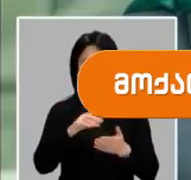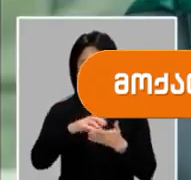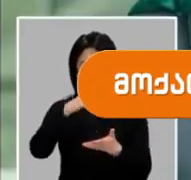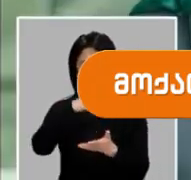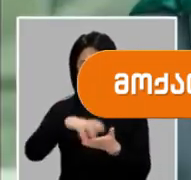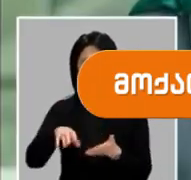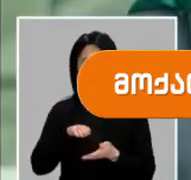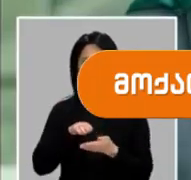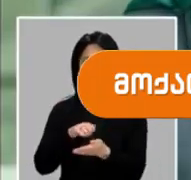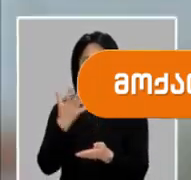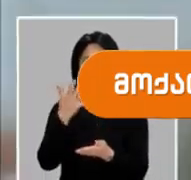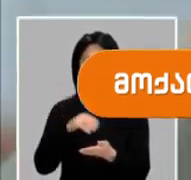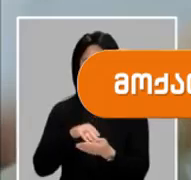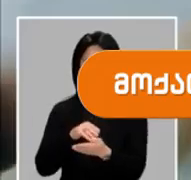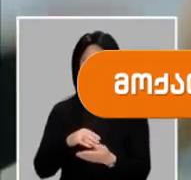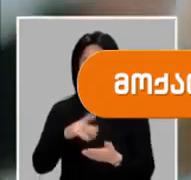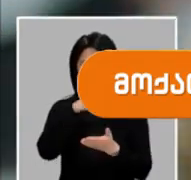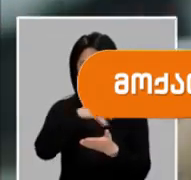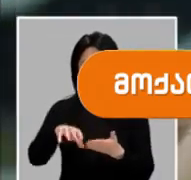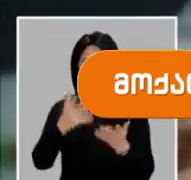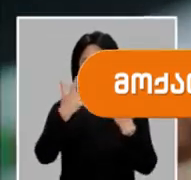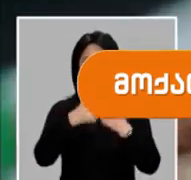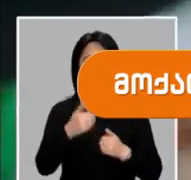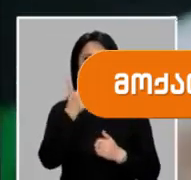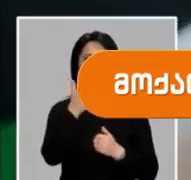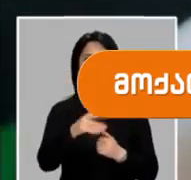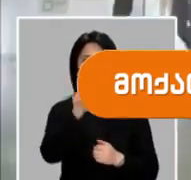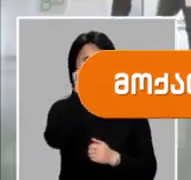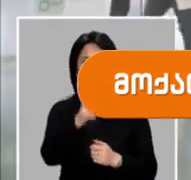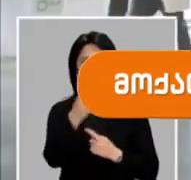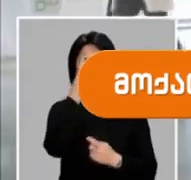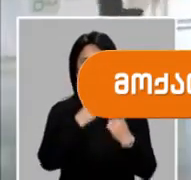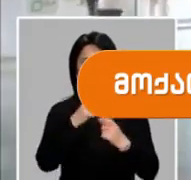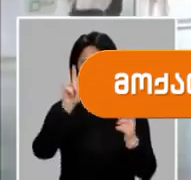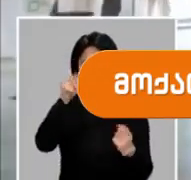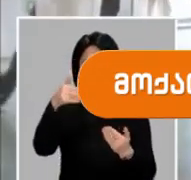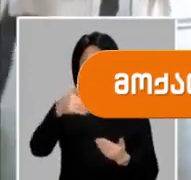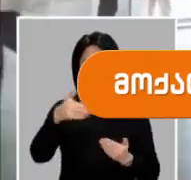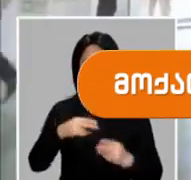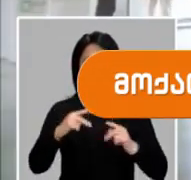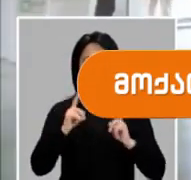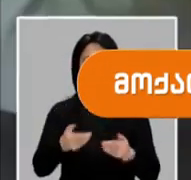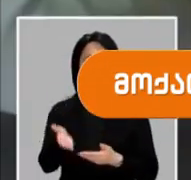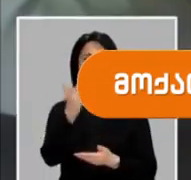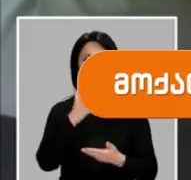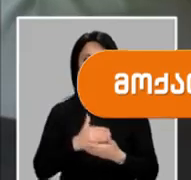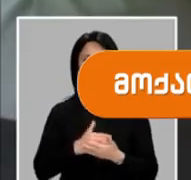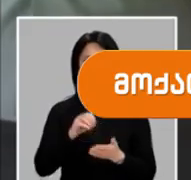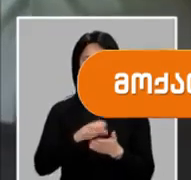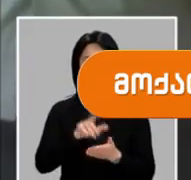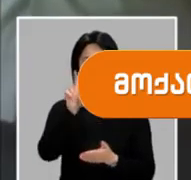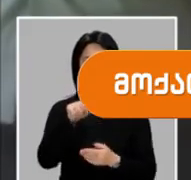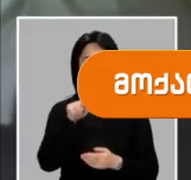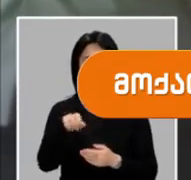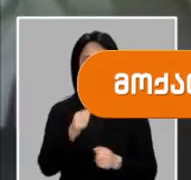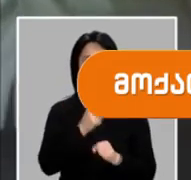არ შეუძლიათ თუ არის შესაძლებელი ხმის მიცემა სხვა ქალაქში და არჩევნებთან დაკავშირებულ ყველა საკითხში გაგვარკვევს